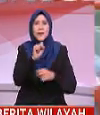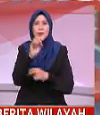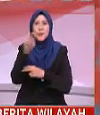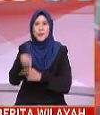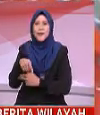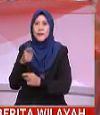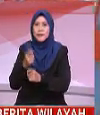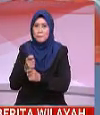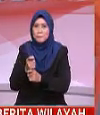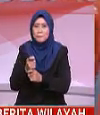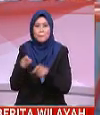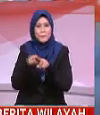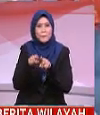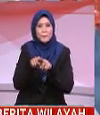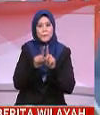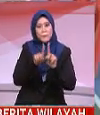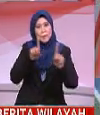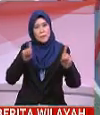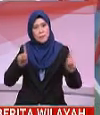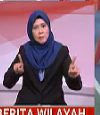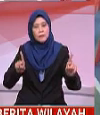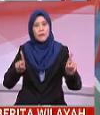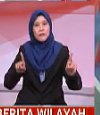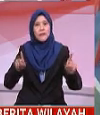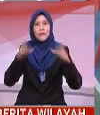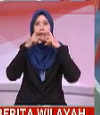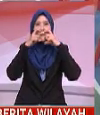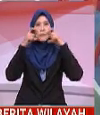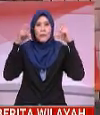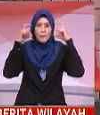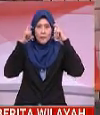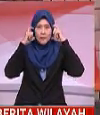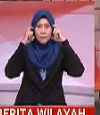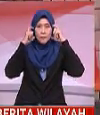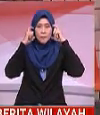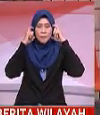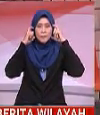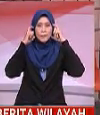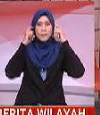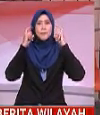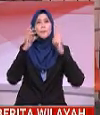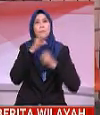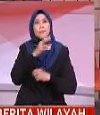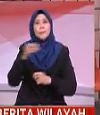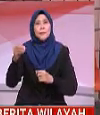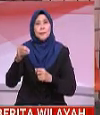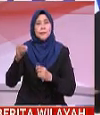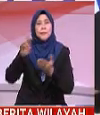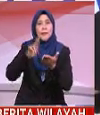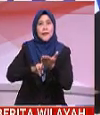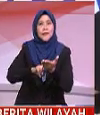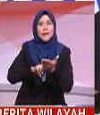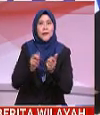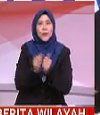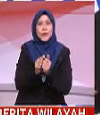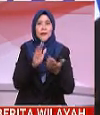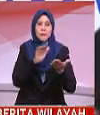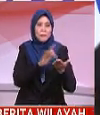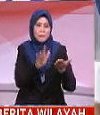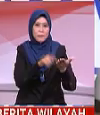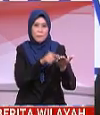yang ditetapkan seperti penjagaan fizikal, memakai pelutup separuh muka dan juga mendaftar dengan